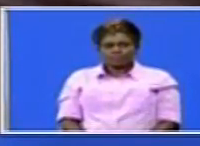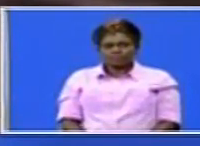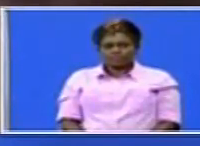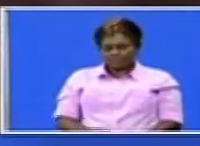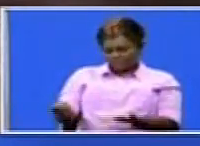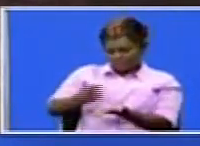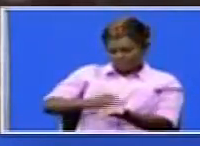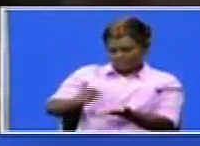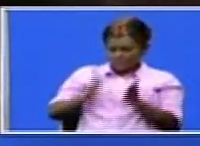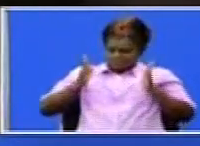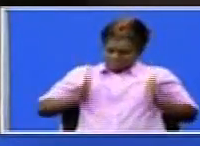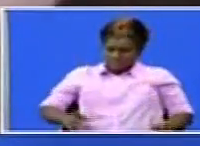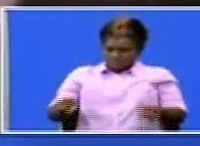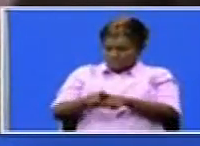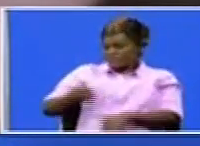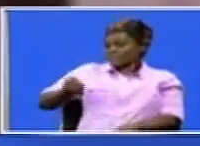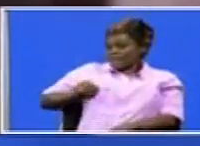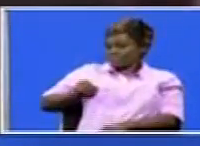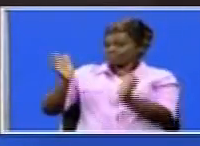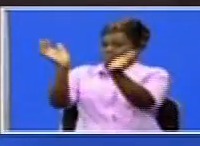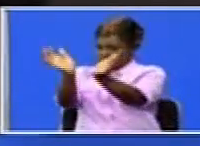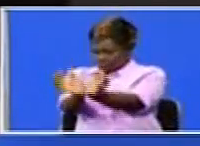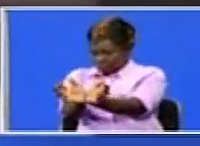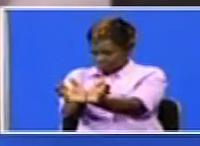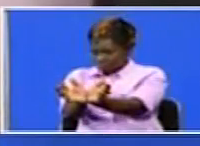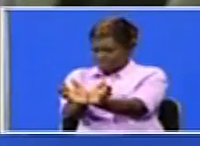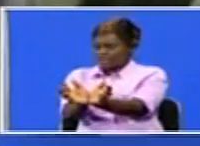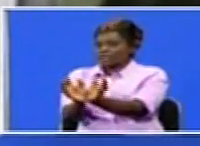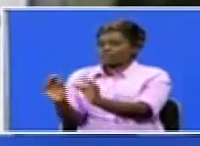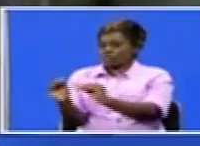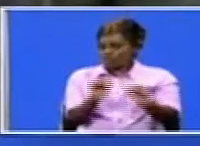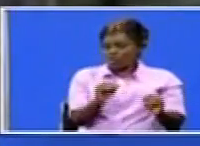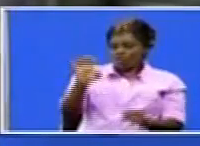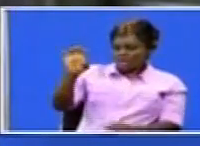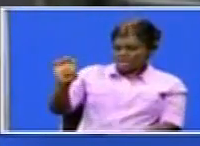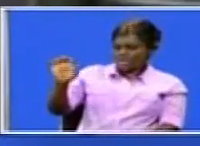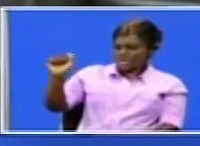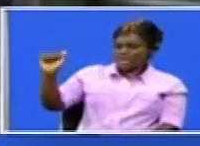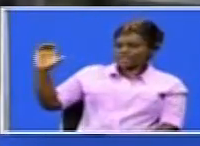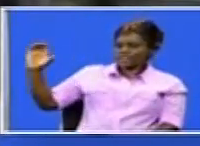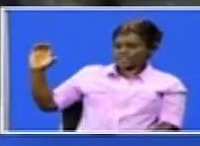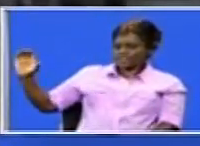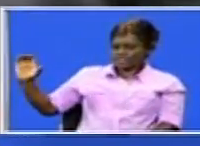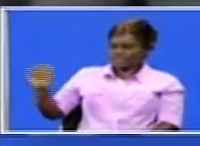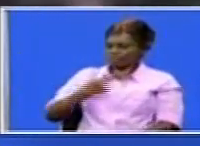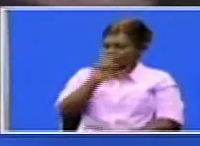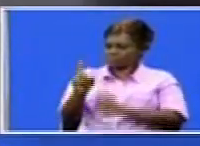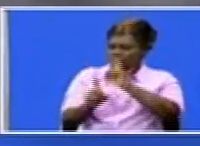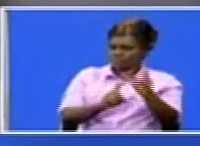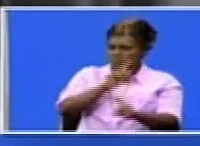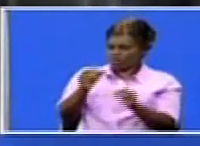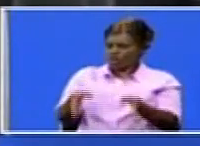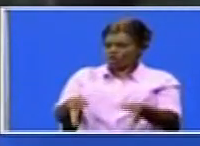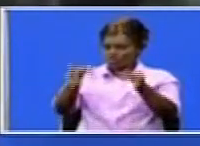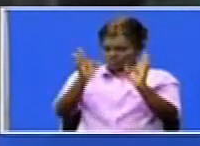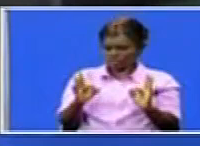Karani wake Rosin Oluoch pia alikamatwa na makachero hao, ambao walimpeleka katika afisi za tume ya EACC. Baada ya kumhoji, maafisa